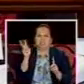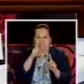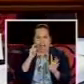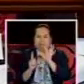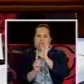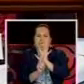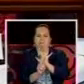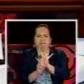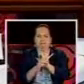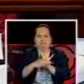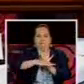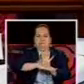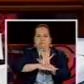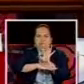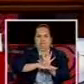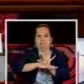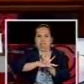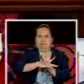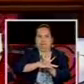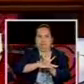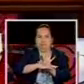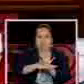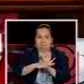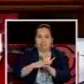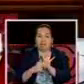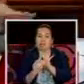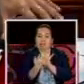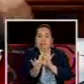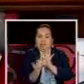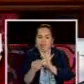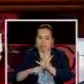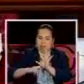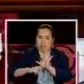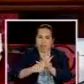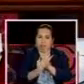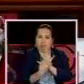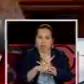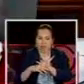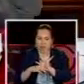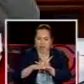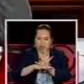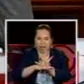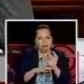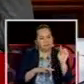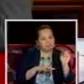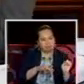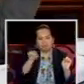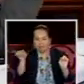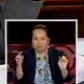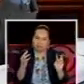yung mga tao doon sa mismong taong po. Kung ako pumipirma, may mga nasa kaliwa, may nasa kanan, may nasa